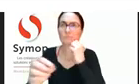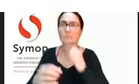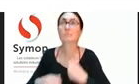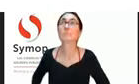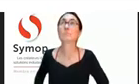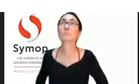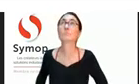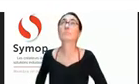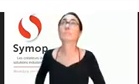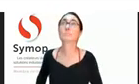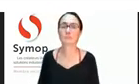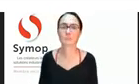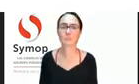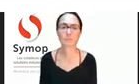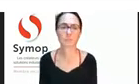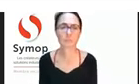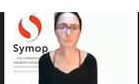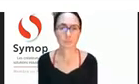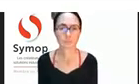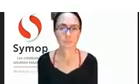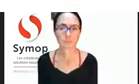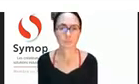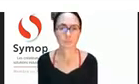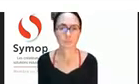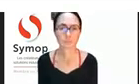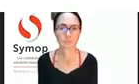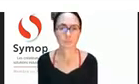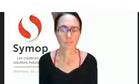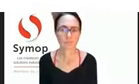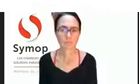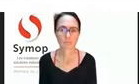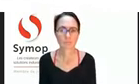dans notre démarche, ce qu'on a voulu faire, c'était